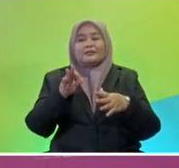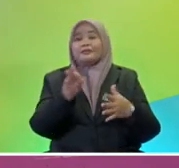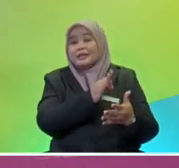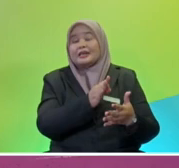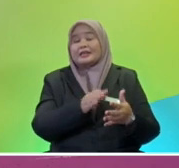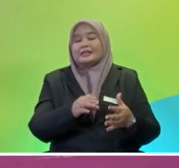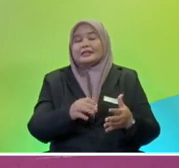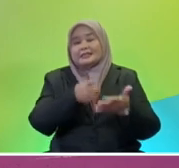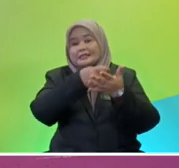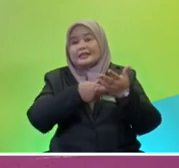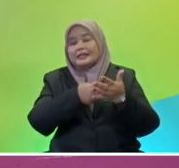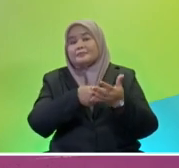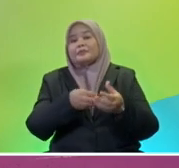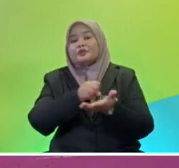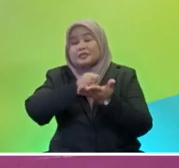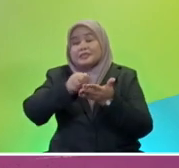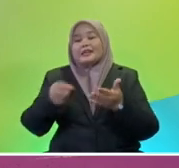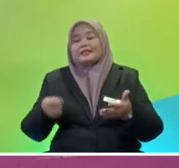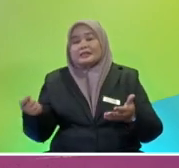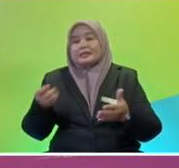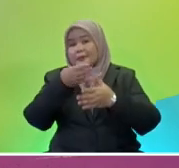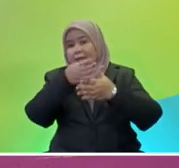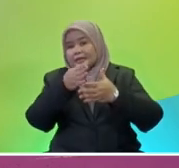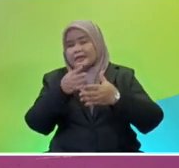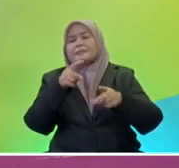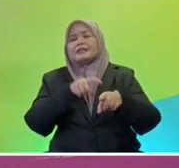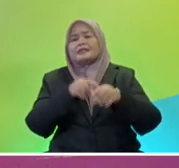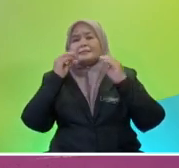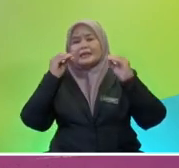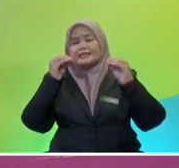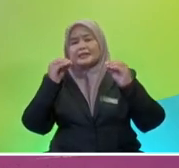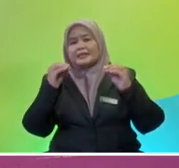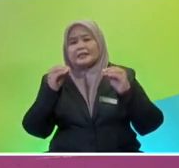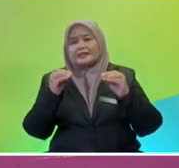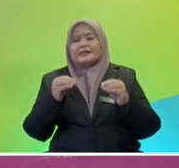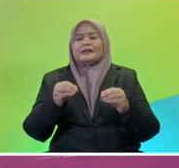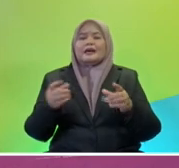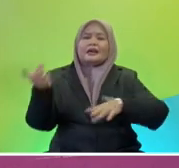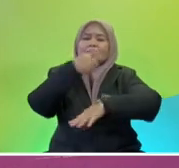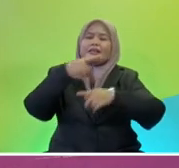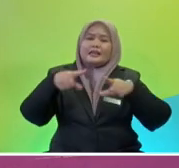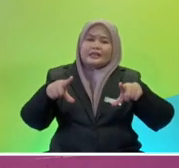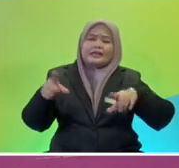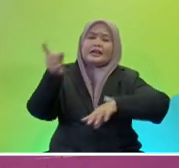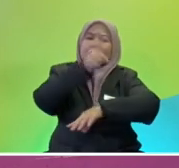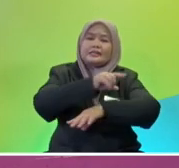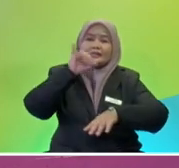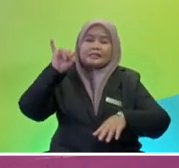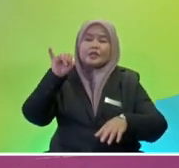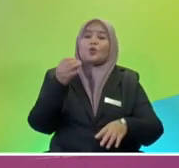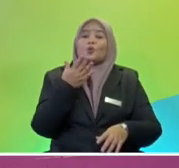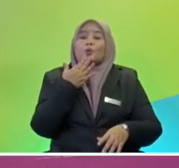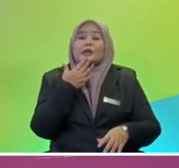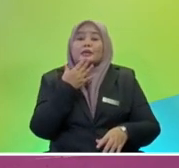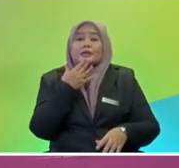jadi tadi kita udah bahagia kan masa dia mengajarkan syafika kan hari lain contoh hari ini warna